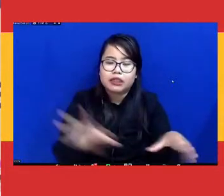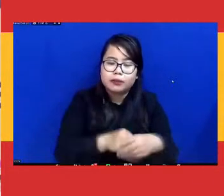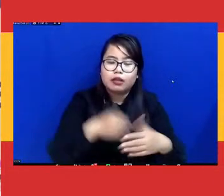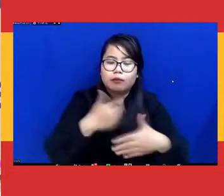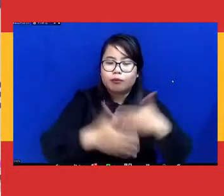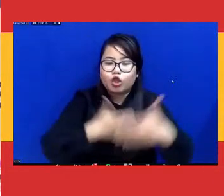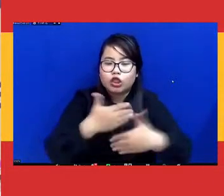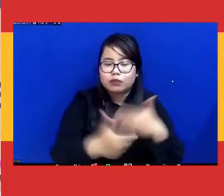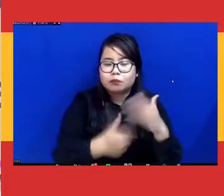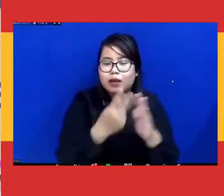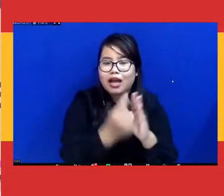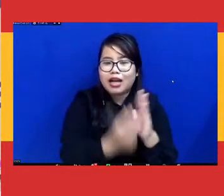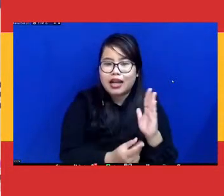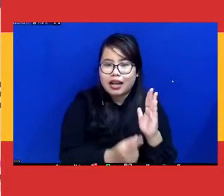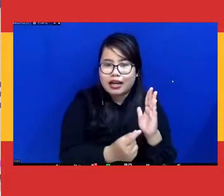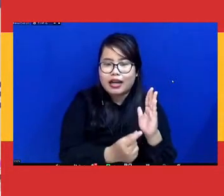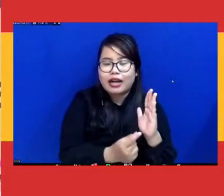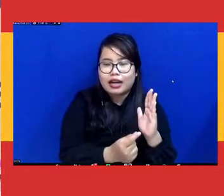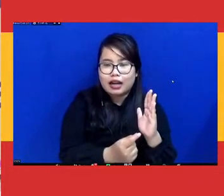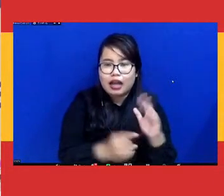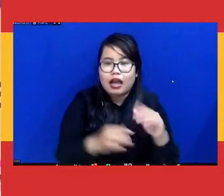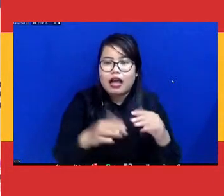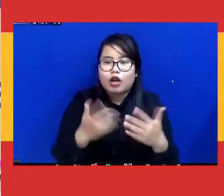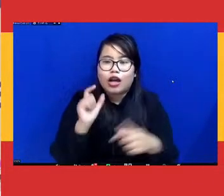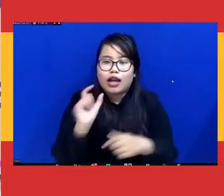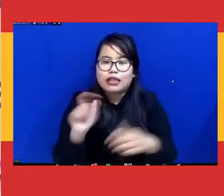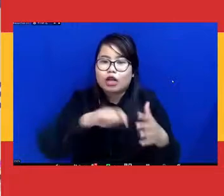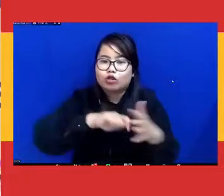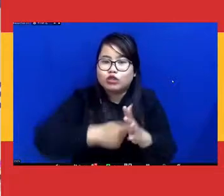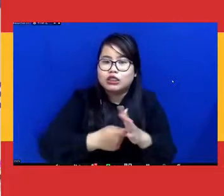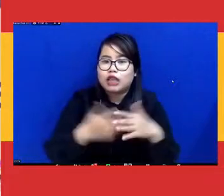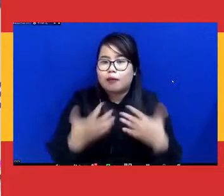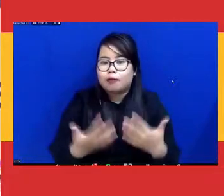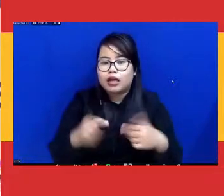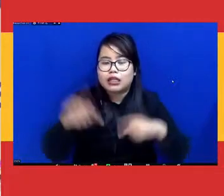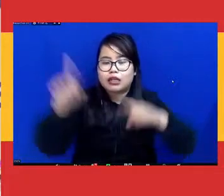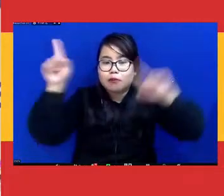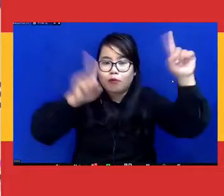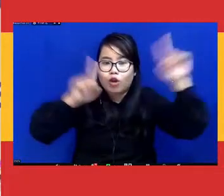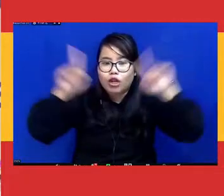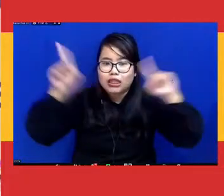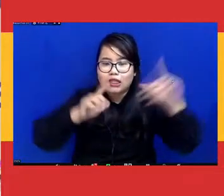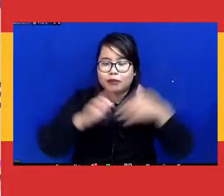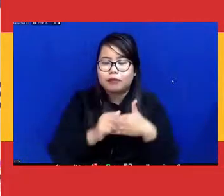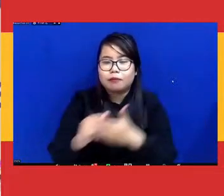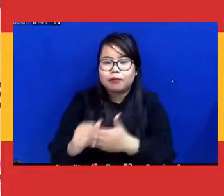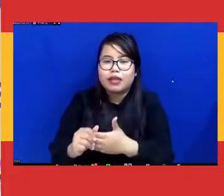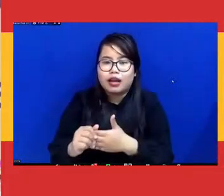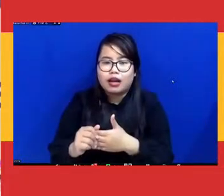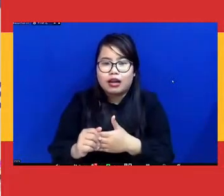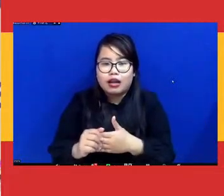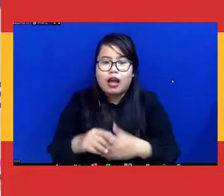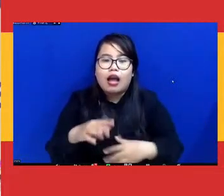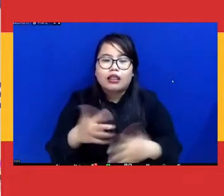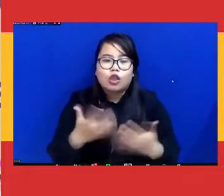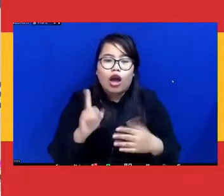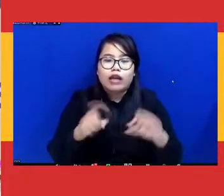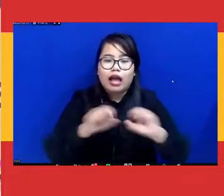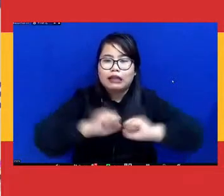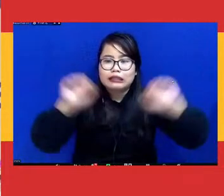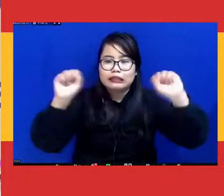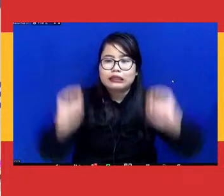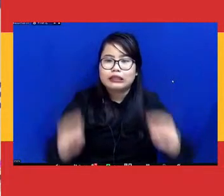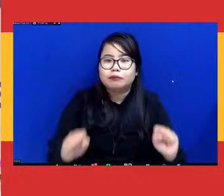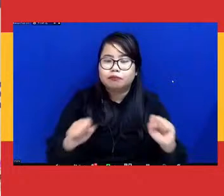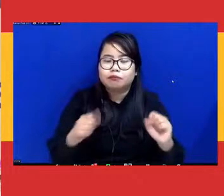penganggaran, dan kata kuncinya juga political leadership. Kemudian juga ada sistem yang